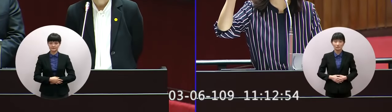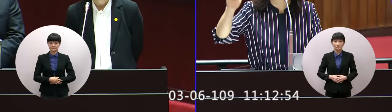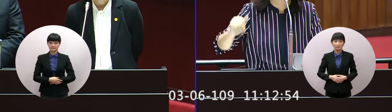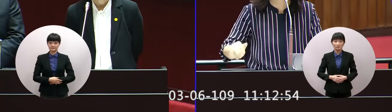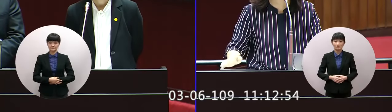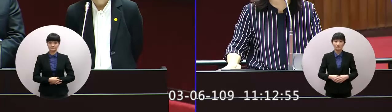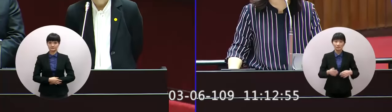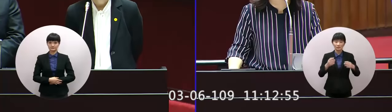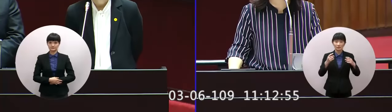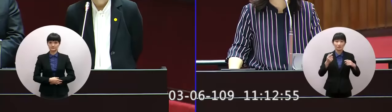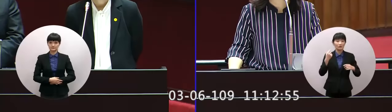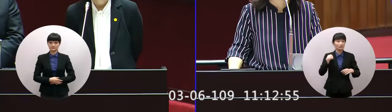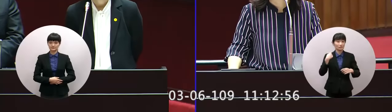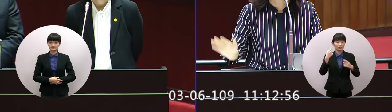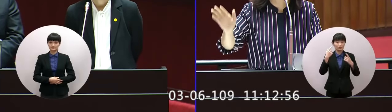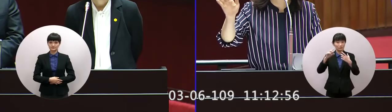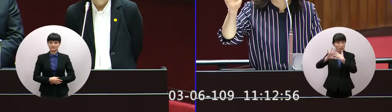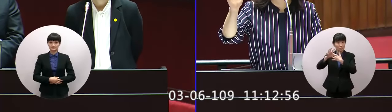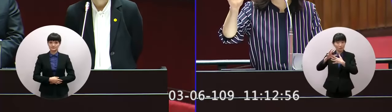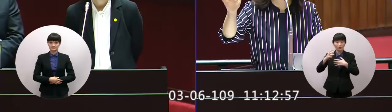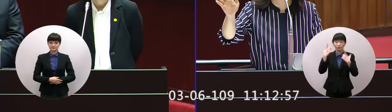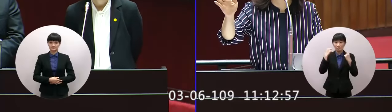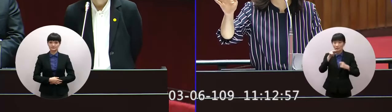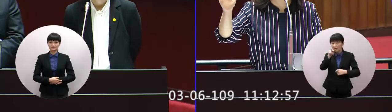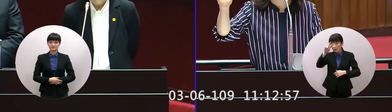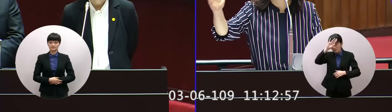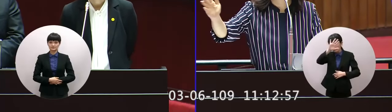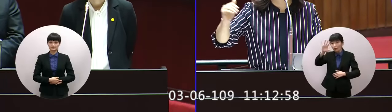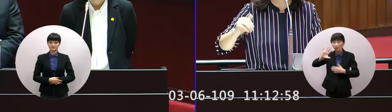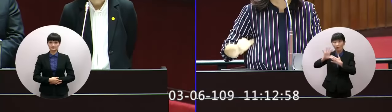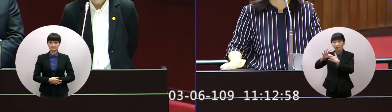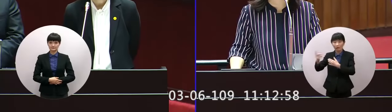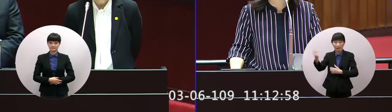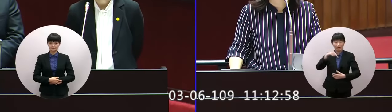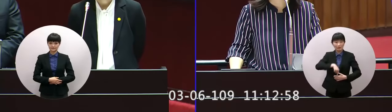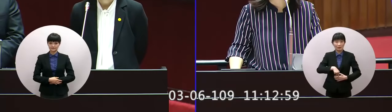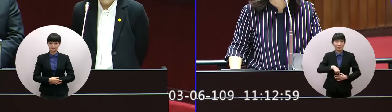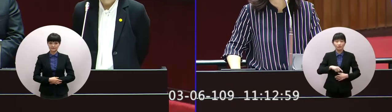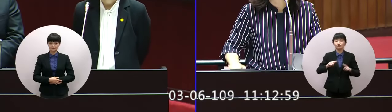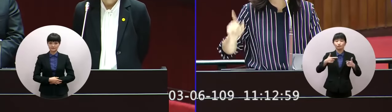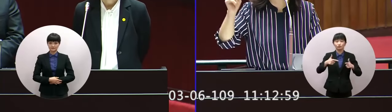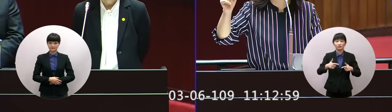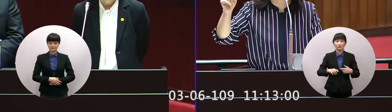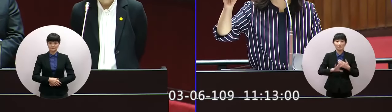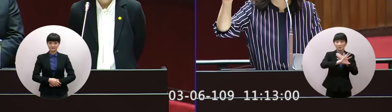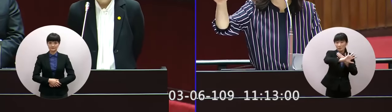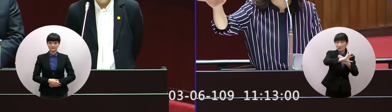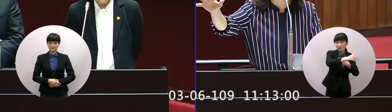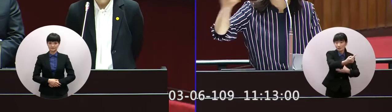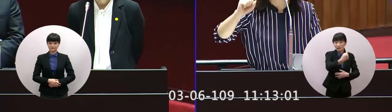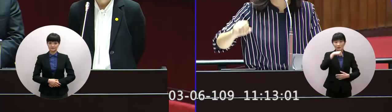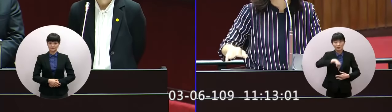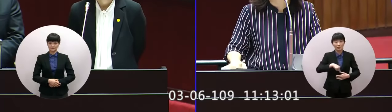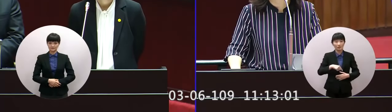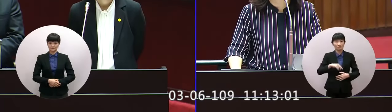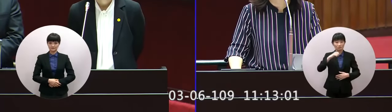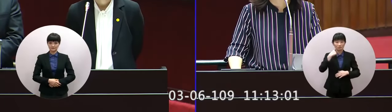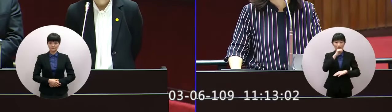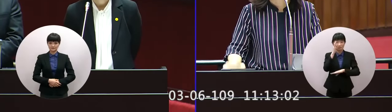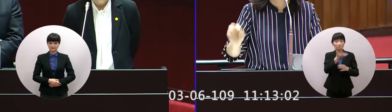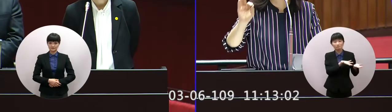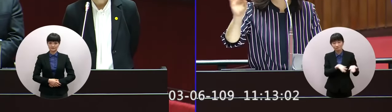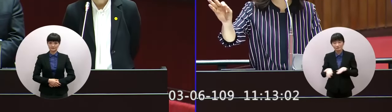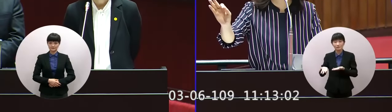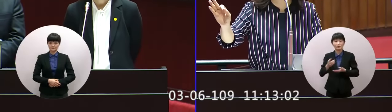为的国家进来，所以呢，变成他就进来了。我必须说，第一个是单在把关上